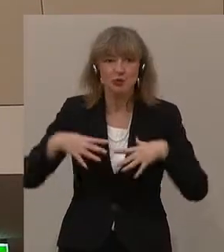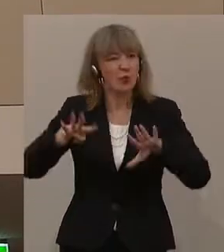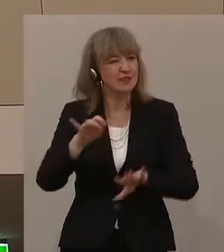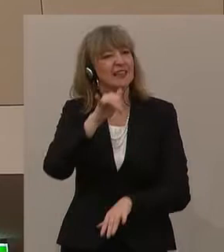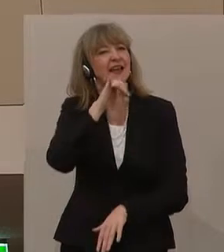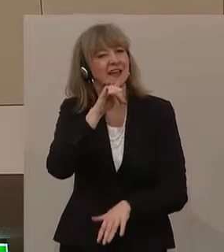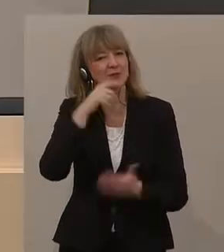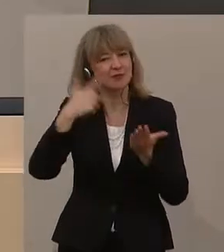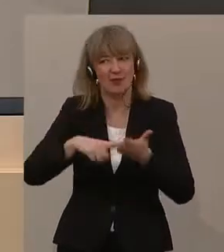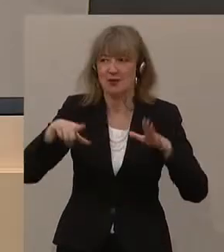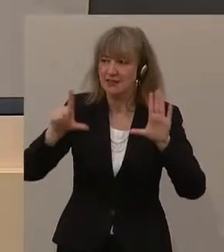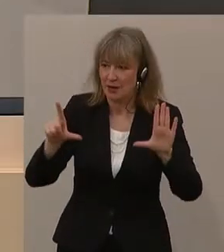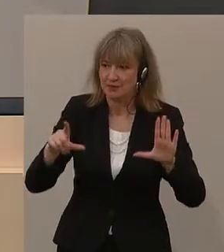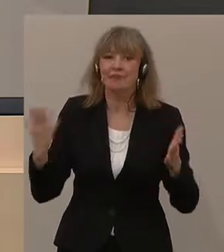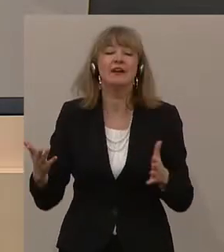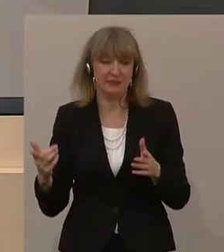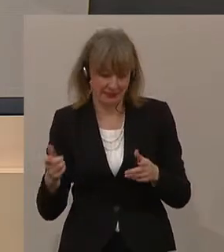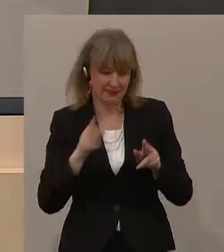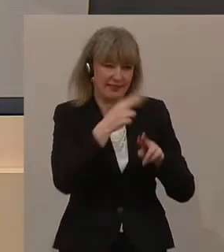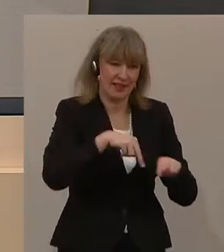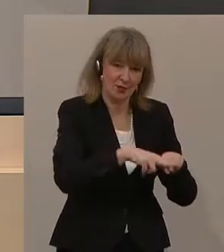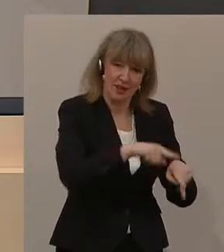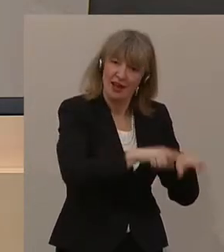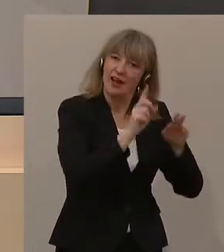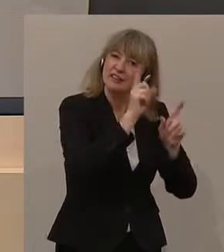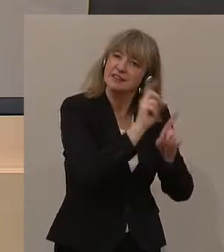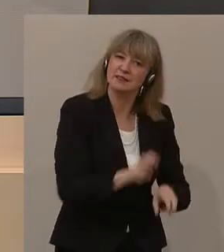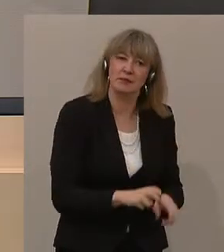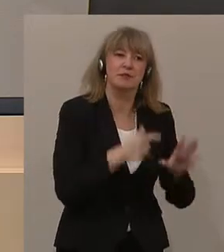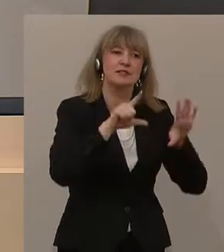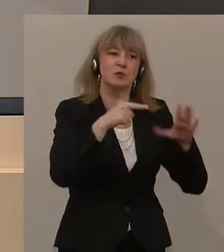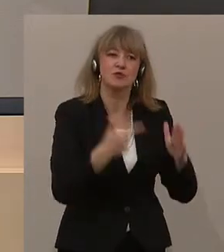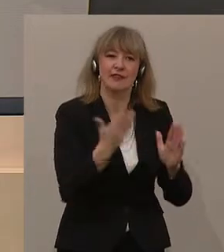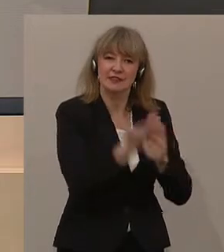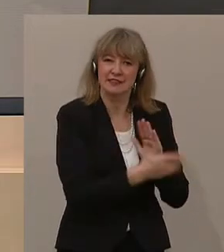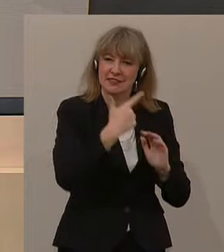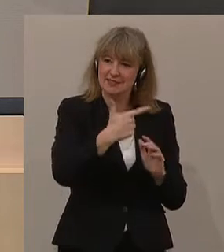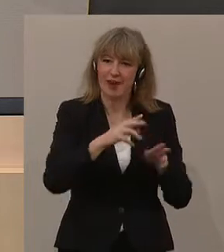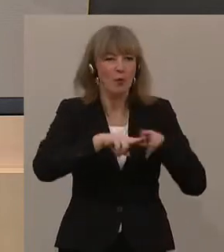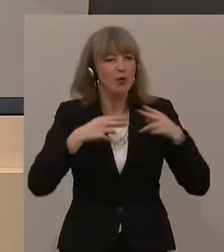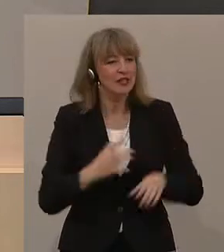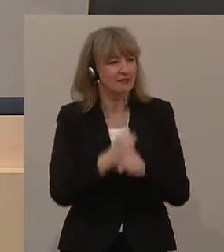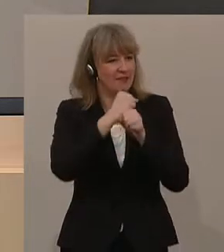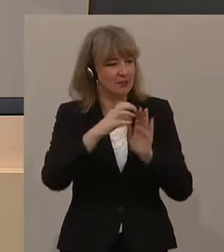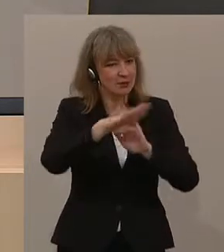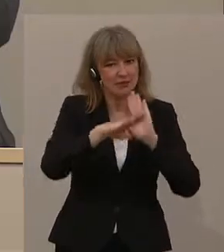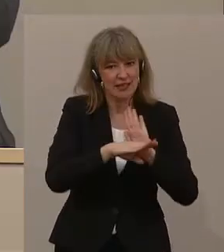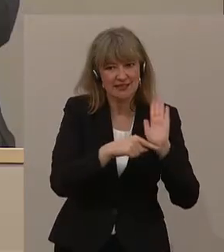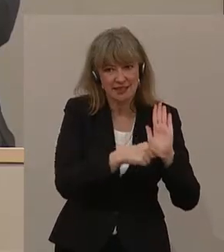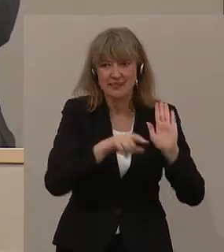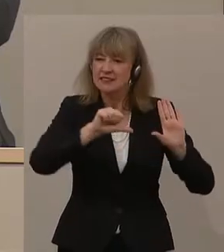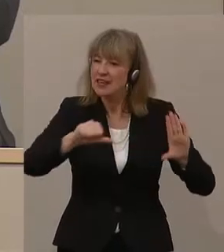Oktober 2017 dem Nationalrat gemäß Artikel 27 Absatz 2 des Bundesverfassungsgesetzes